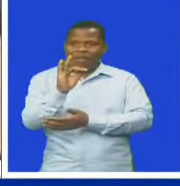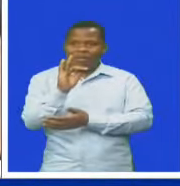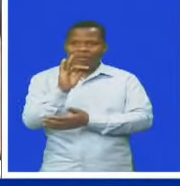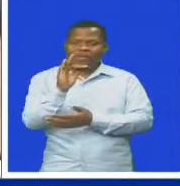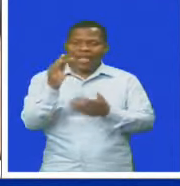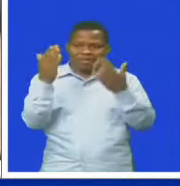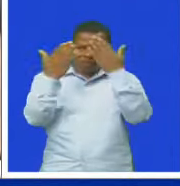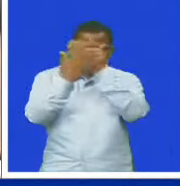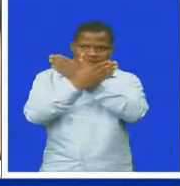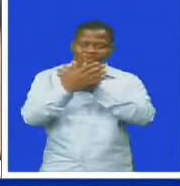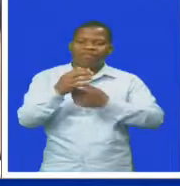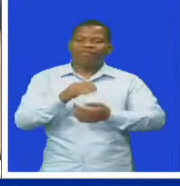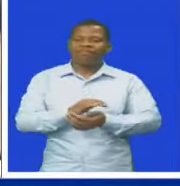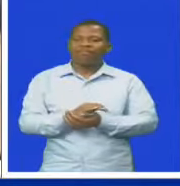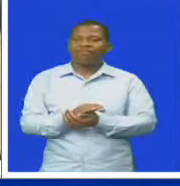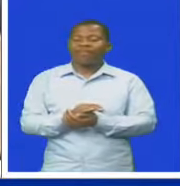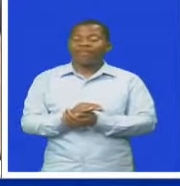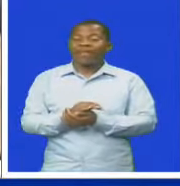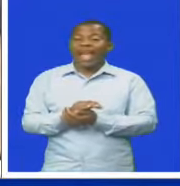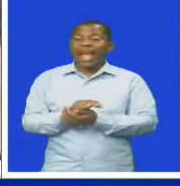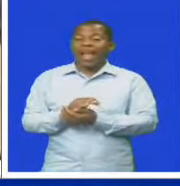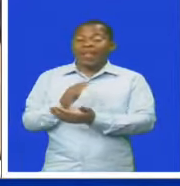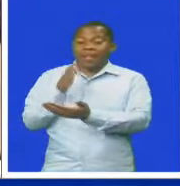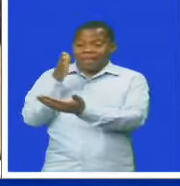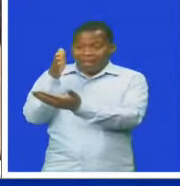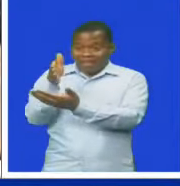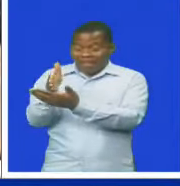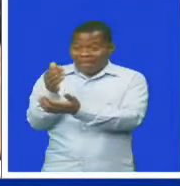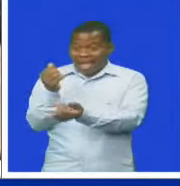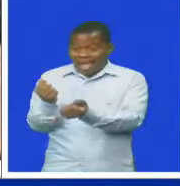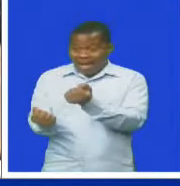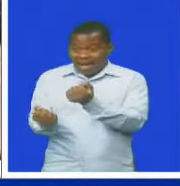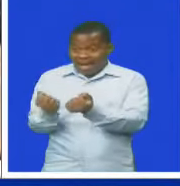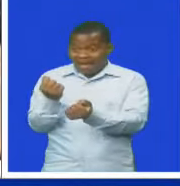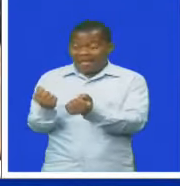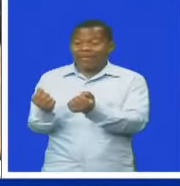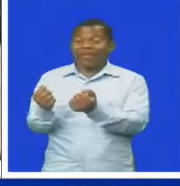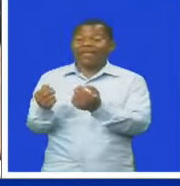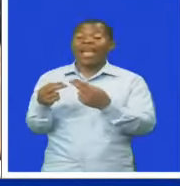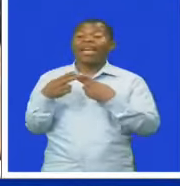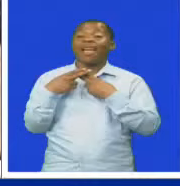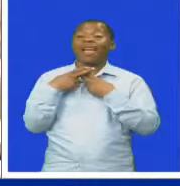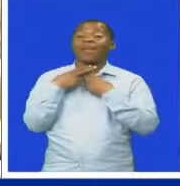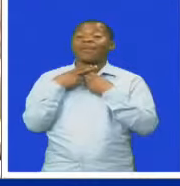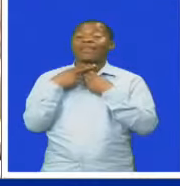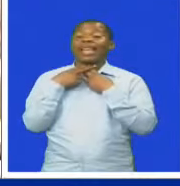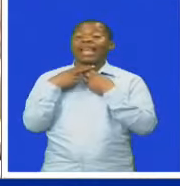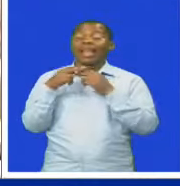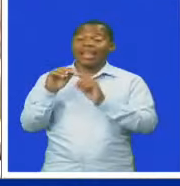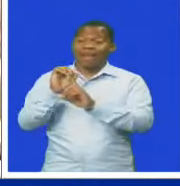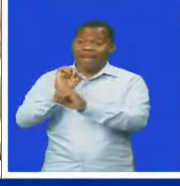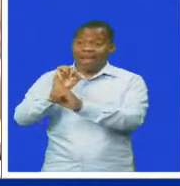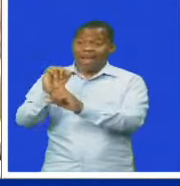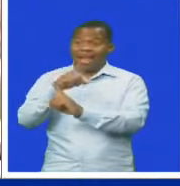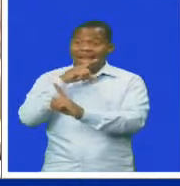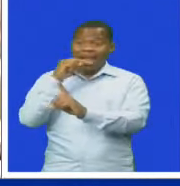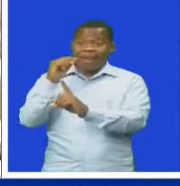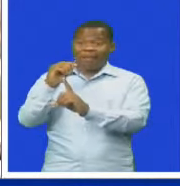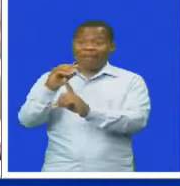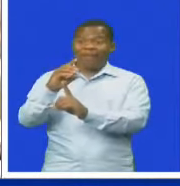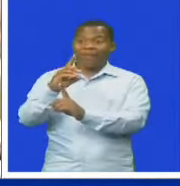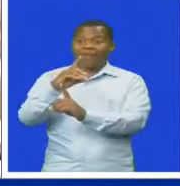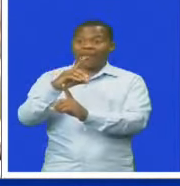kwamanje icolile ncumalo kanzi bekamelelwe ngunkosi Ngivile Dlamini weRobinson Bertram. Umshushisi